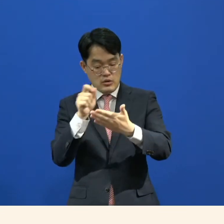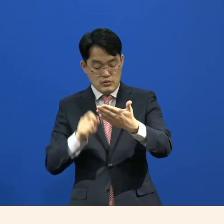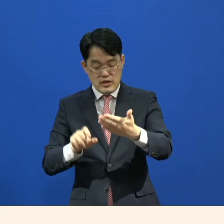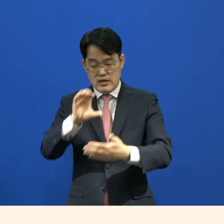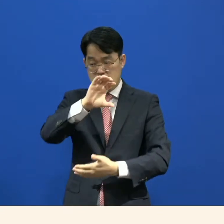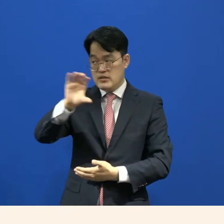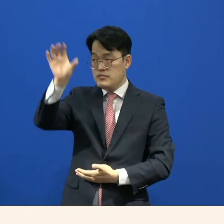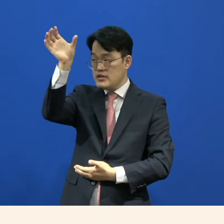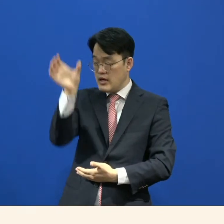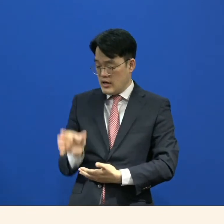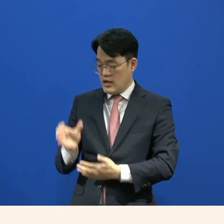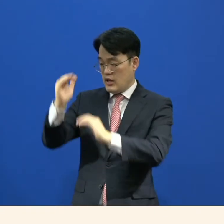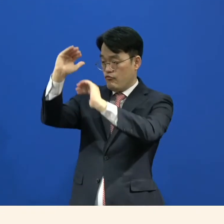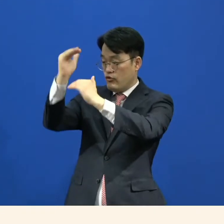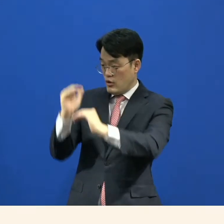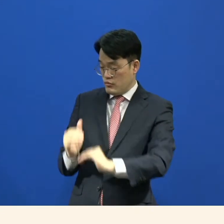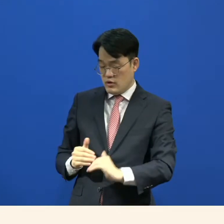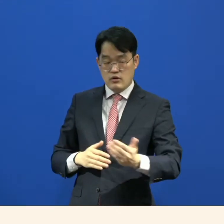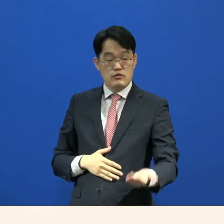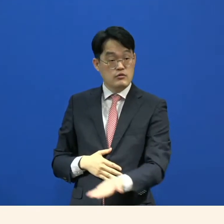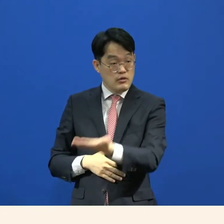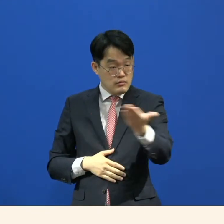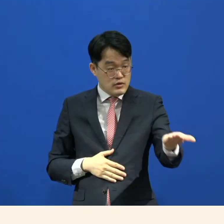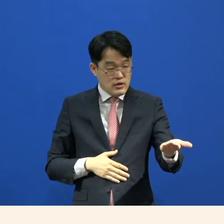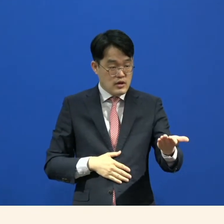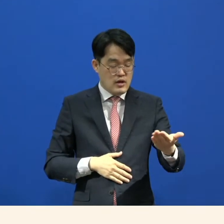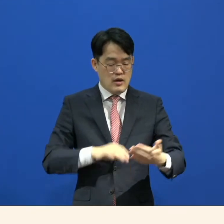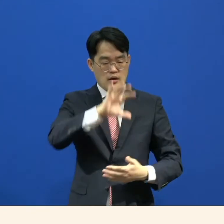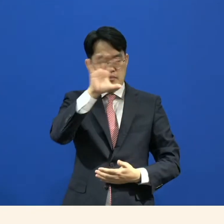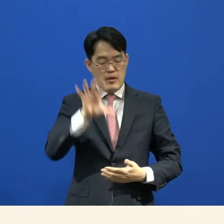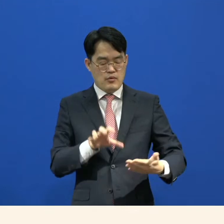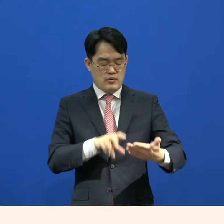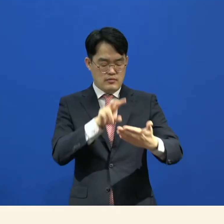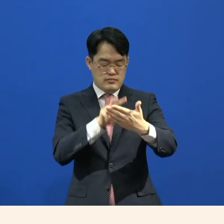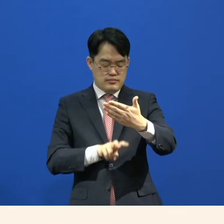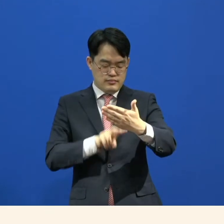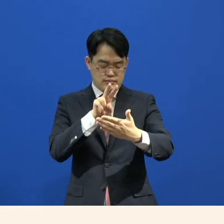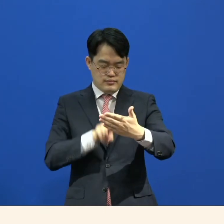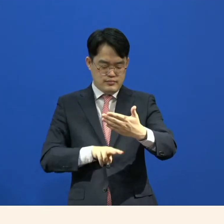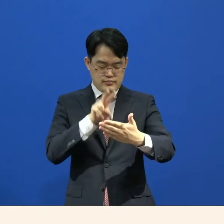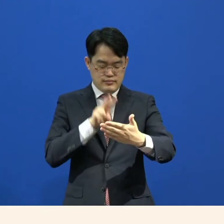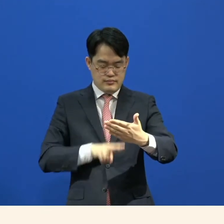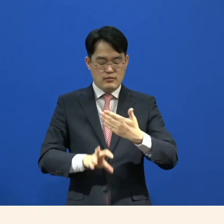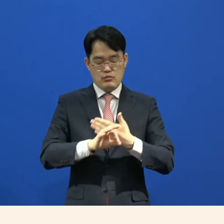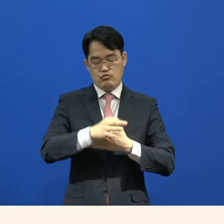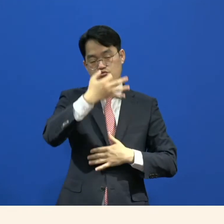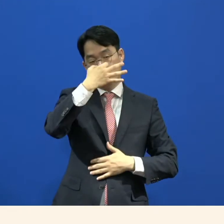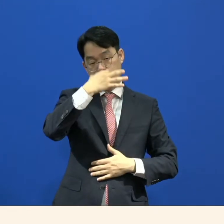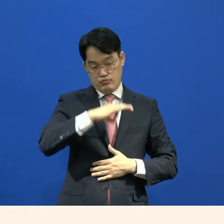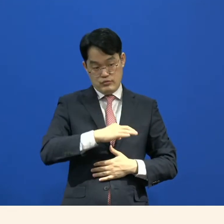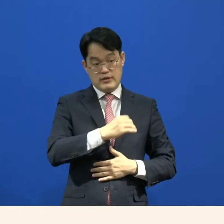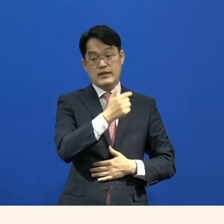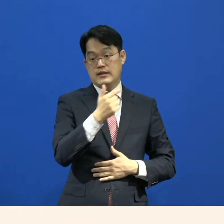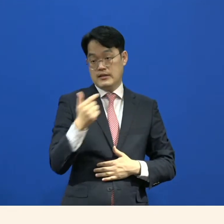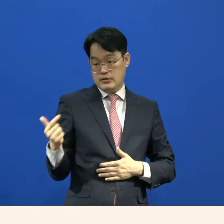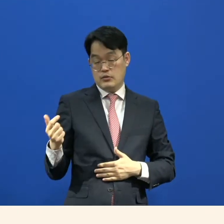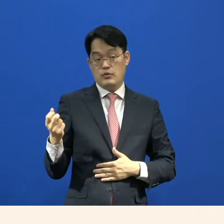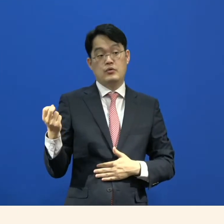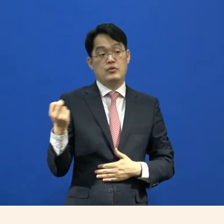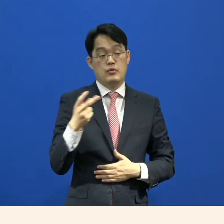좀 찬찬히 반복해서 읽으시면 큰 도움이 되겠고 또 십자가에 관련된 명저들이